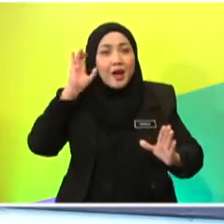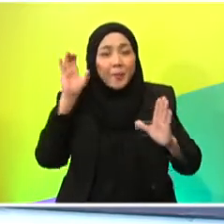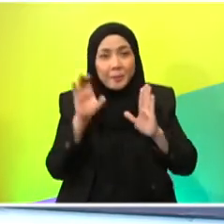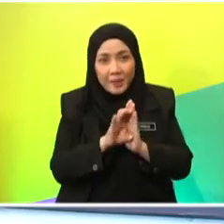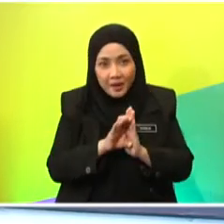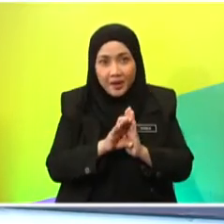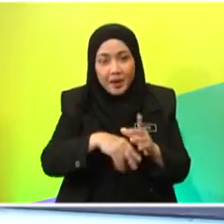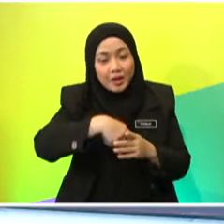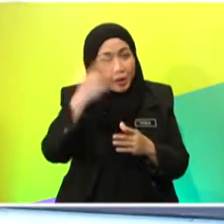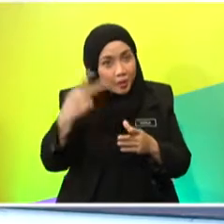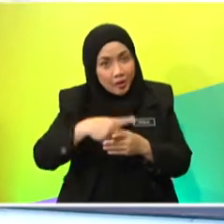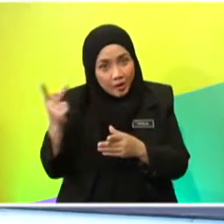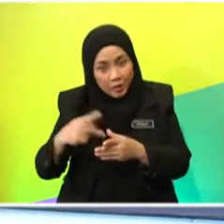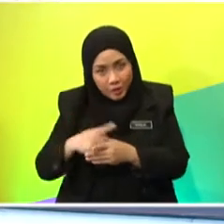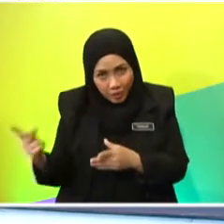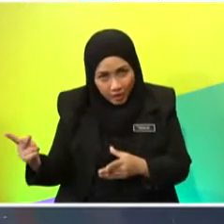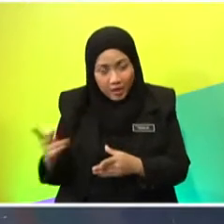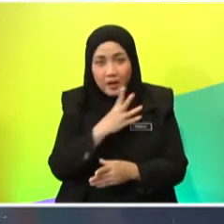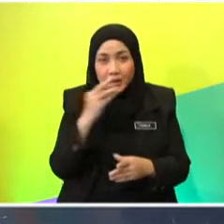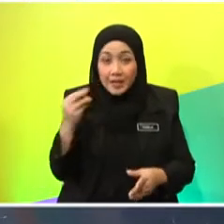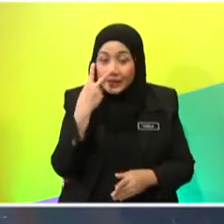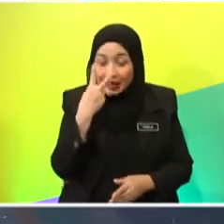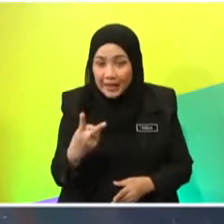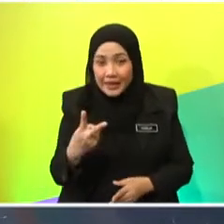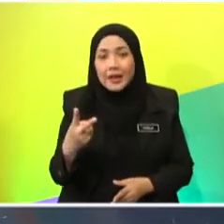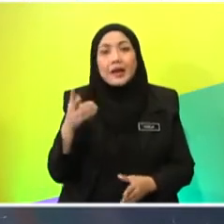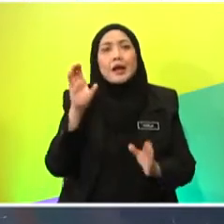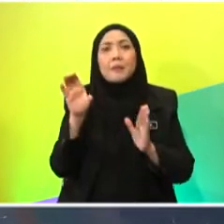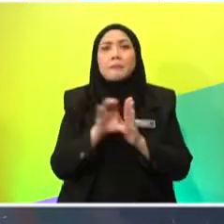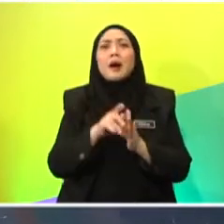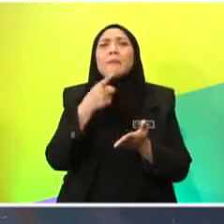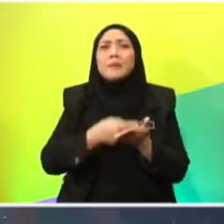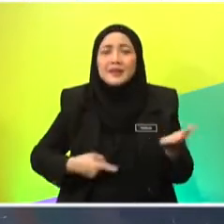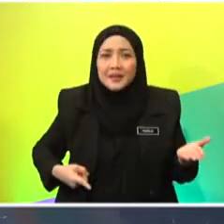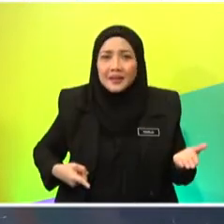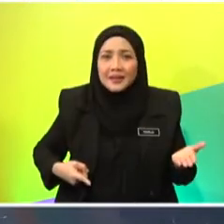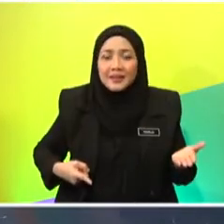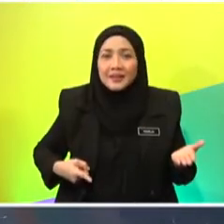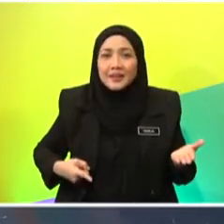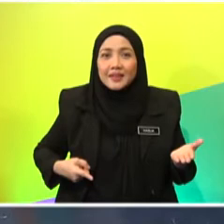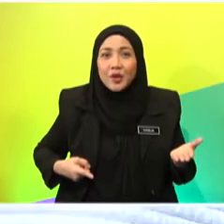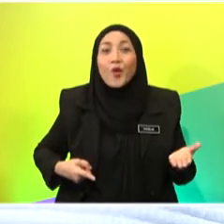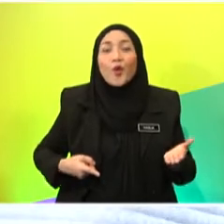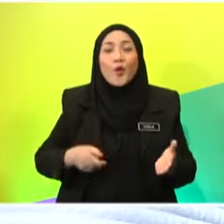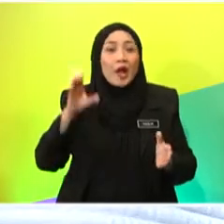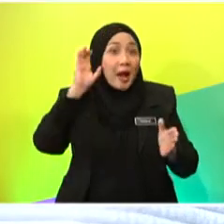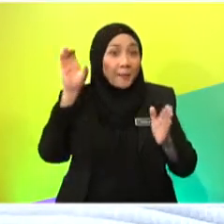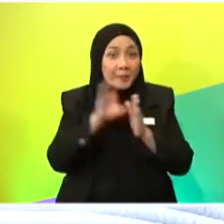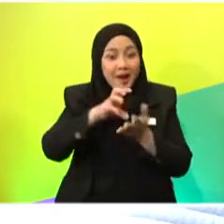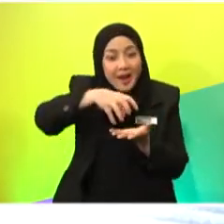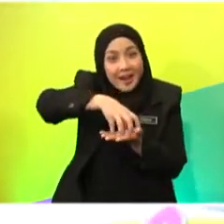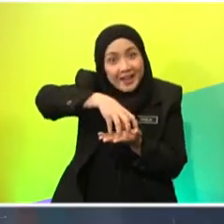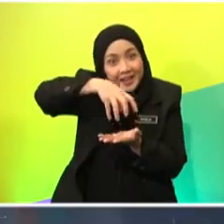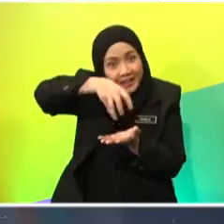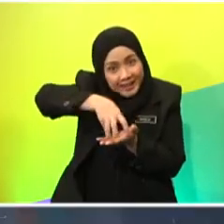Gan dikeluarkan ini yang pertama yang pertama Oke kamu apa tuh kamu make Lagi goreng